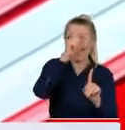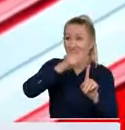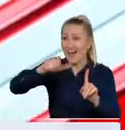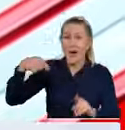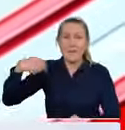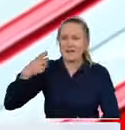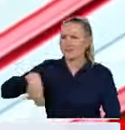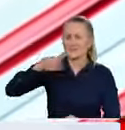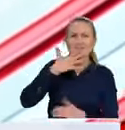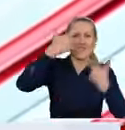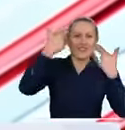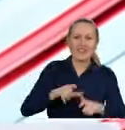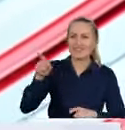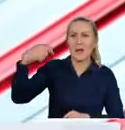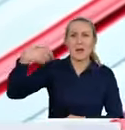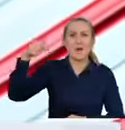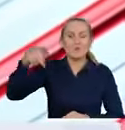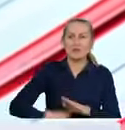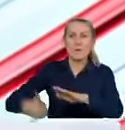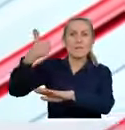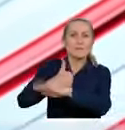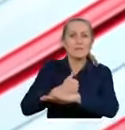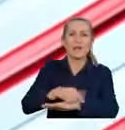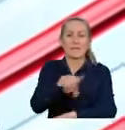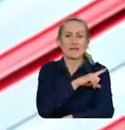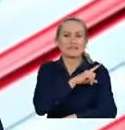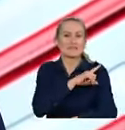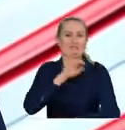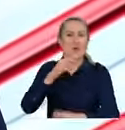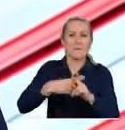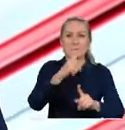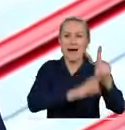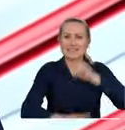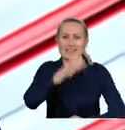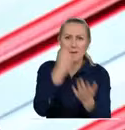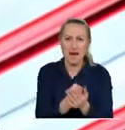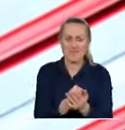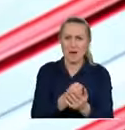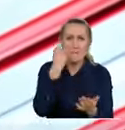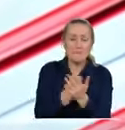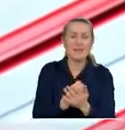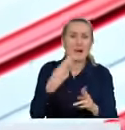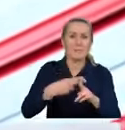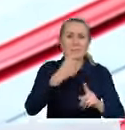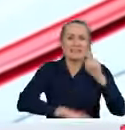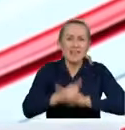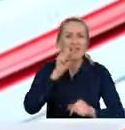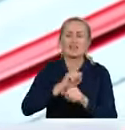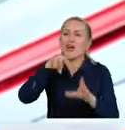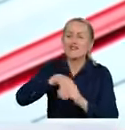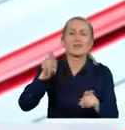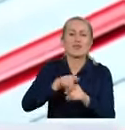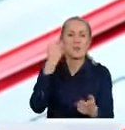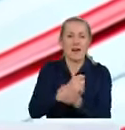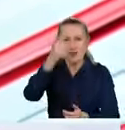powiedział o tym, że prezydent powinien stać na straży praw pacjentów. Prawa pacjenta są jasno określone również w prawach człowieka. Mamy